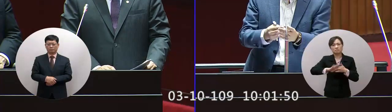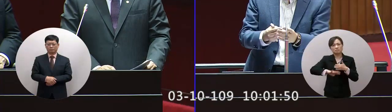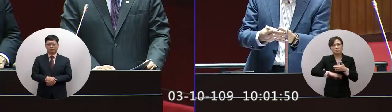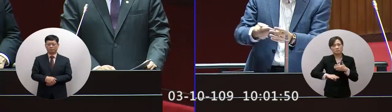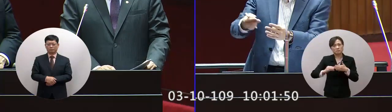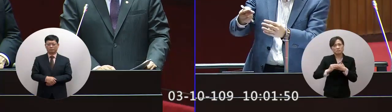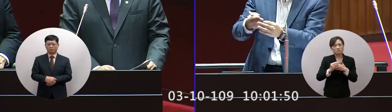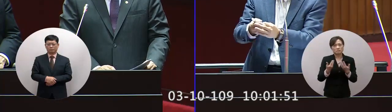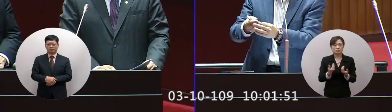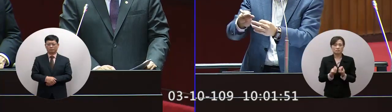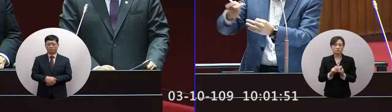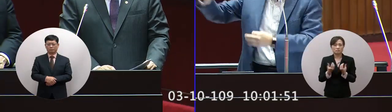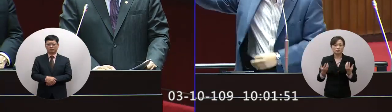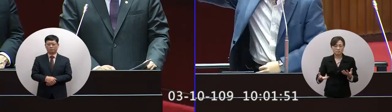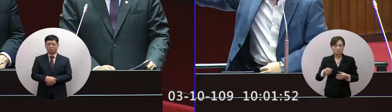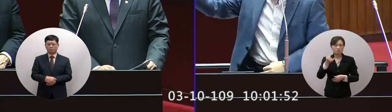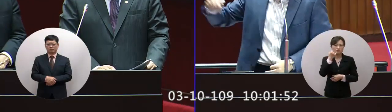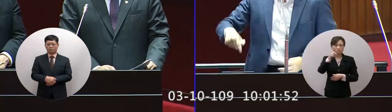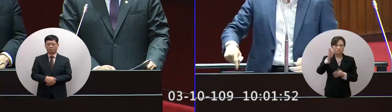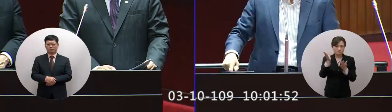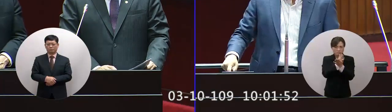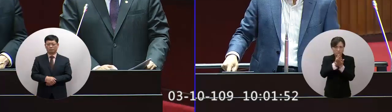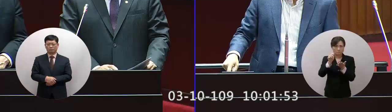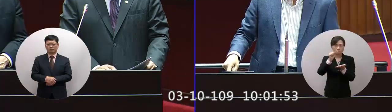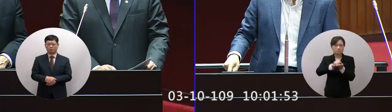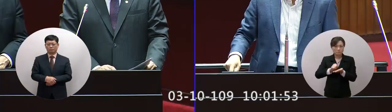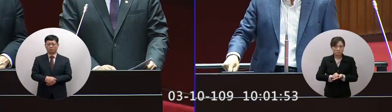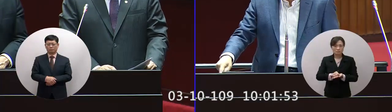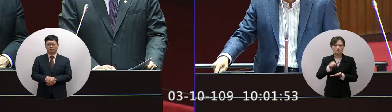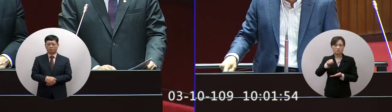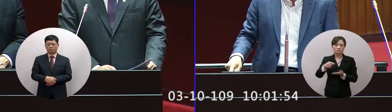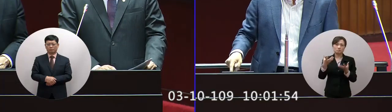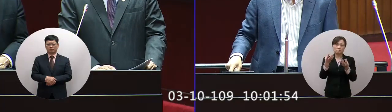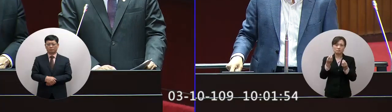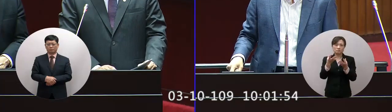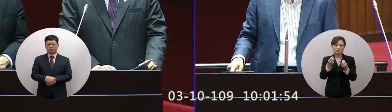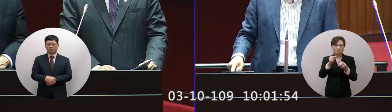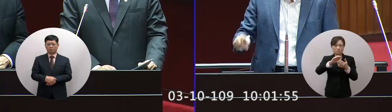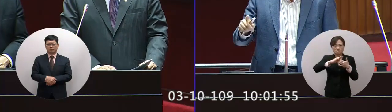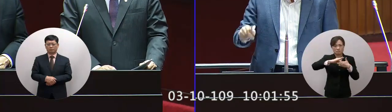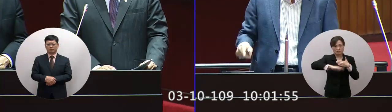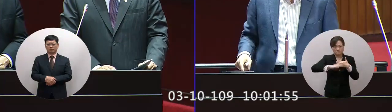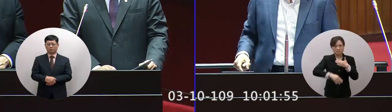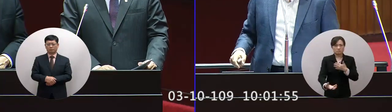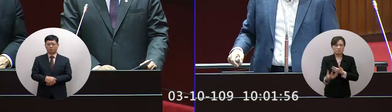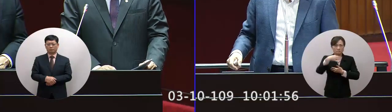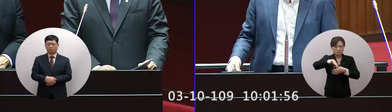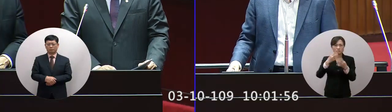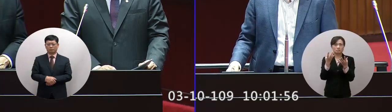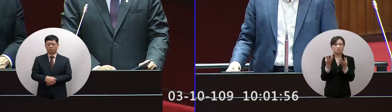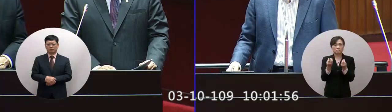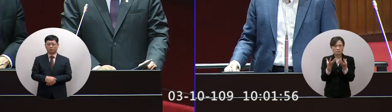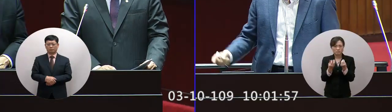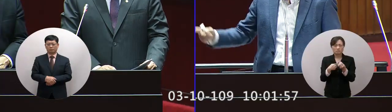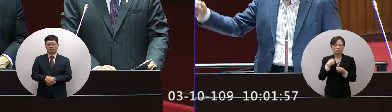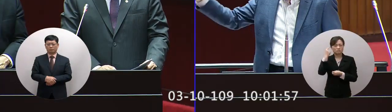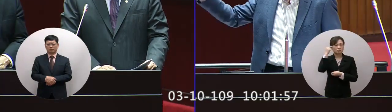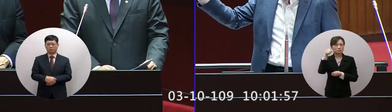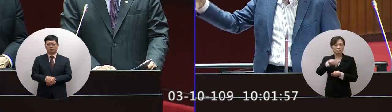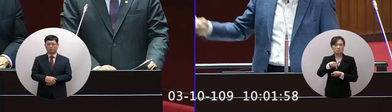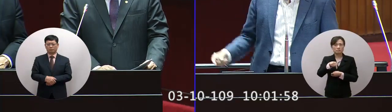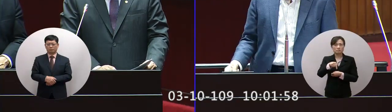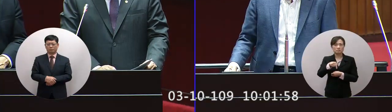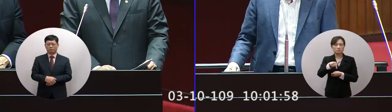行性研究评估又不把我们南向的这一半纳入的话，我觉得这个部分会